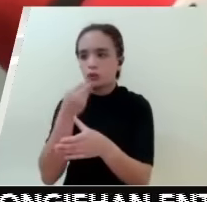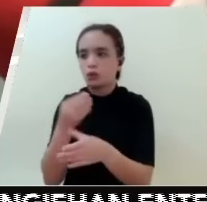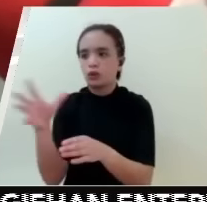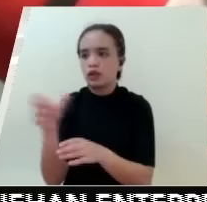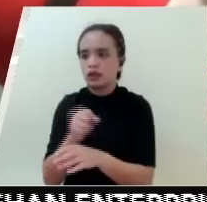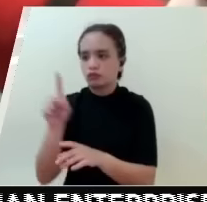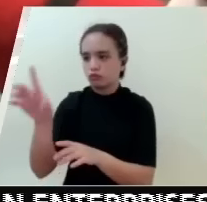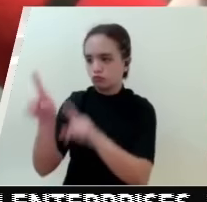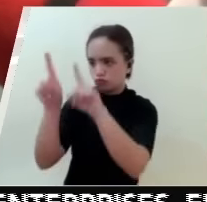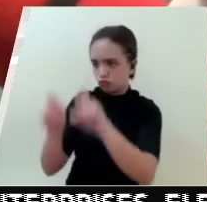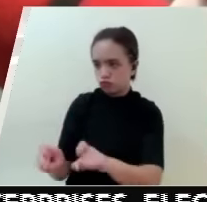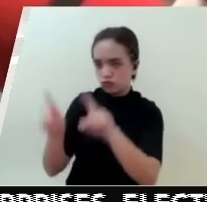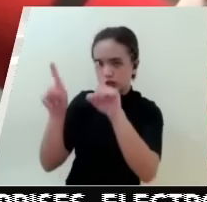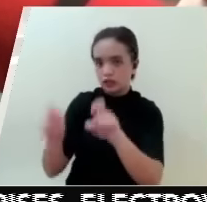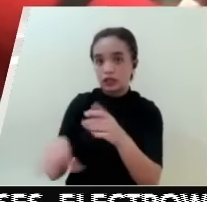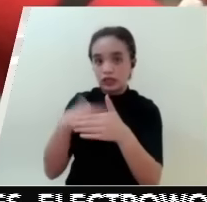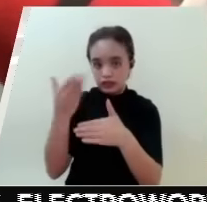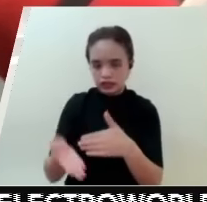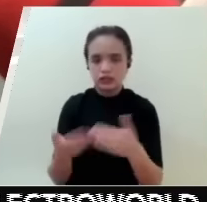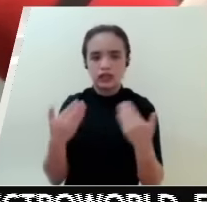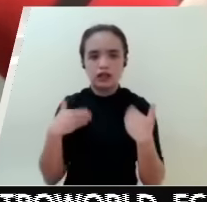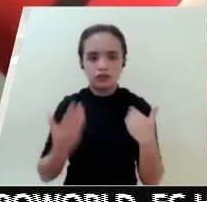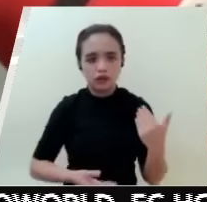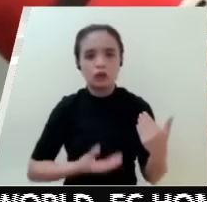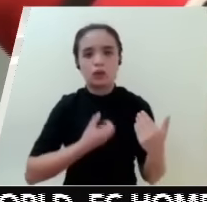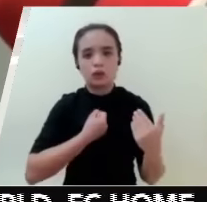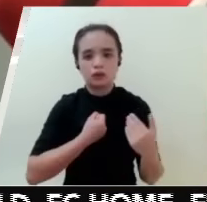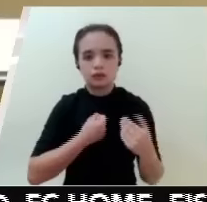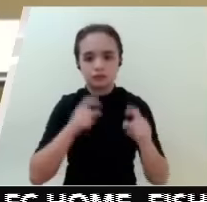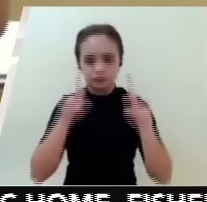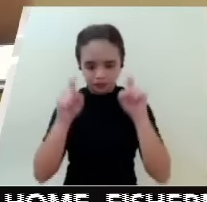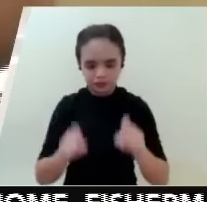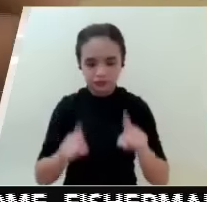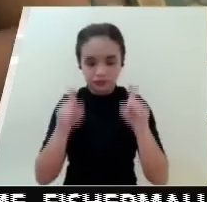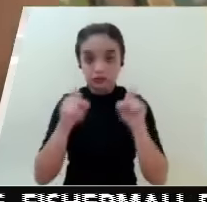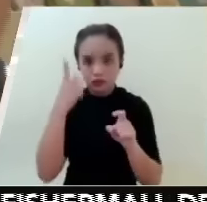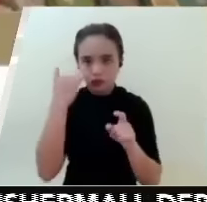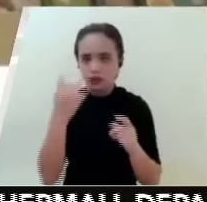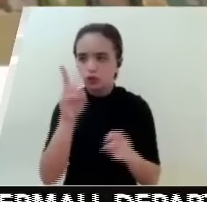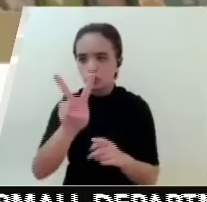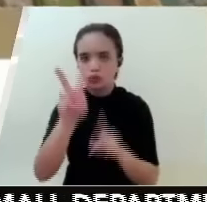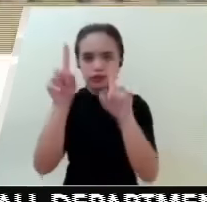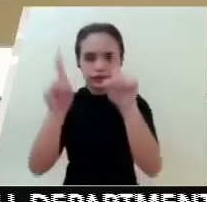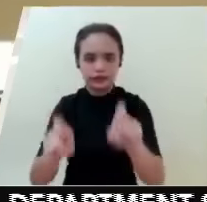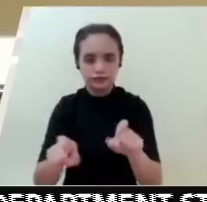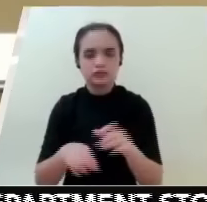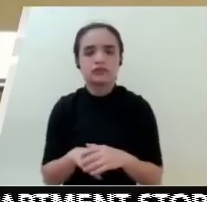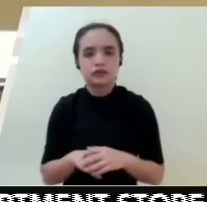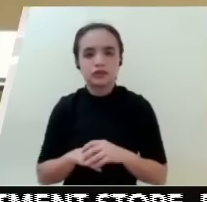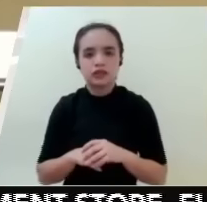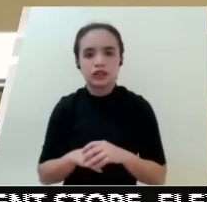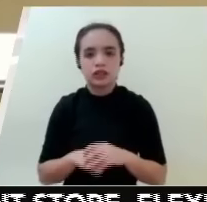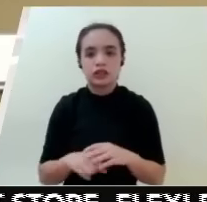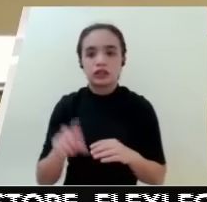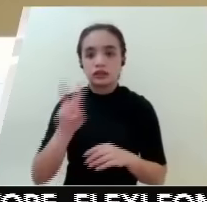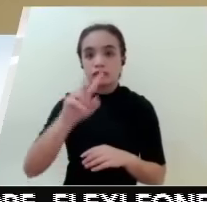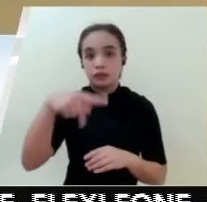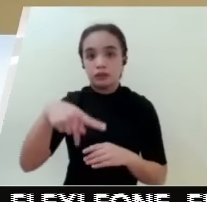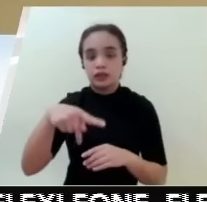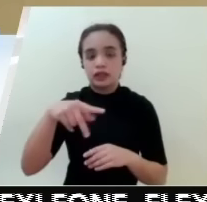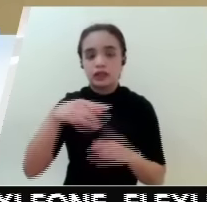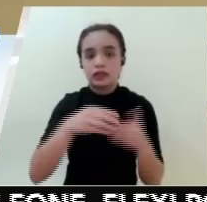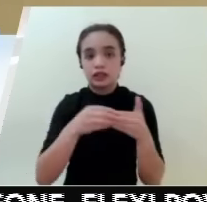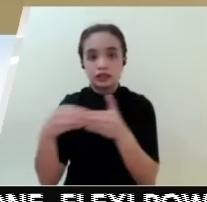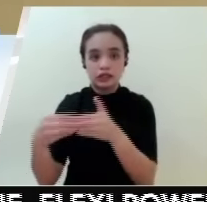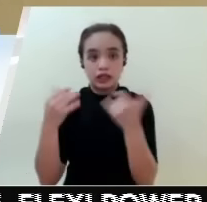din kaming sarili naming sample para dalawa yung testing. Ngayong araw, nanguna si VP Sara sa book donation activity